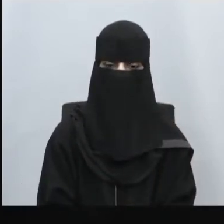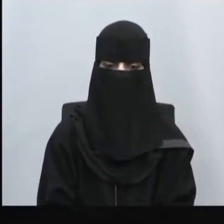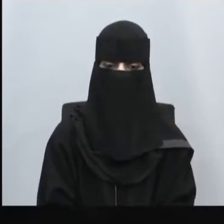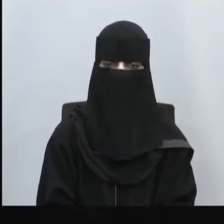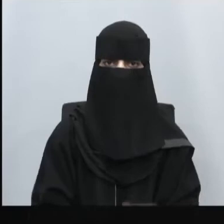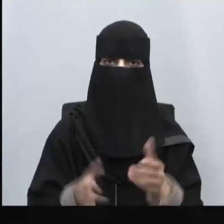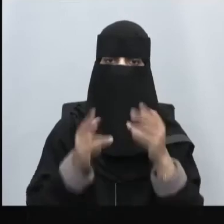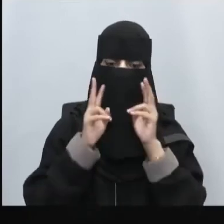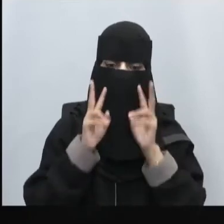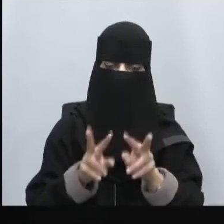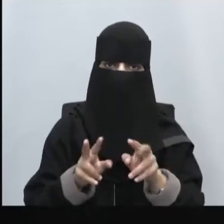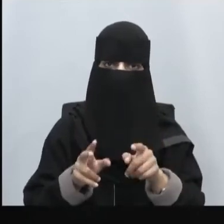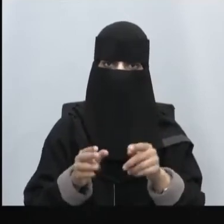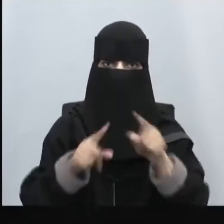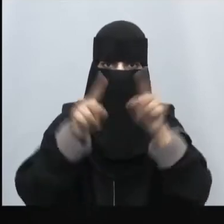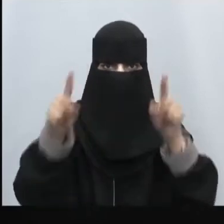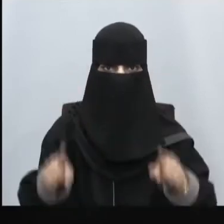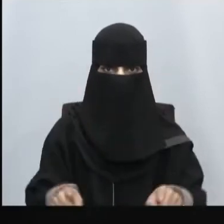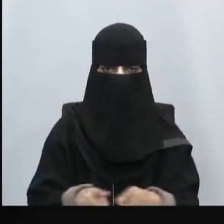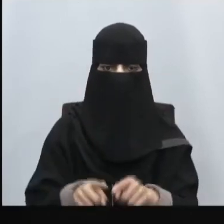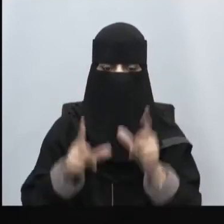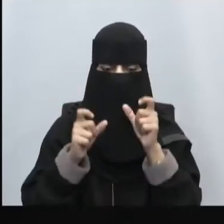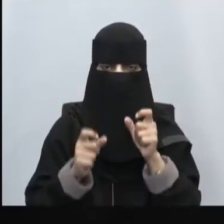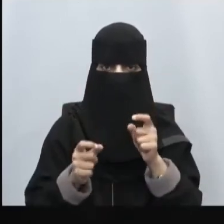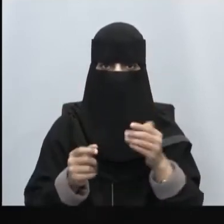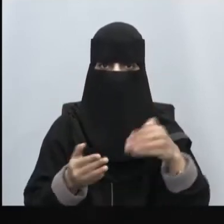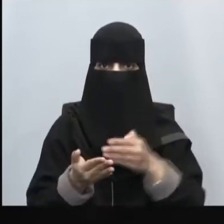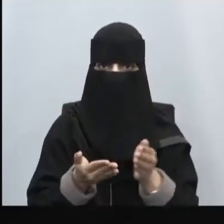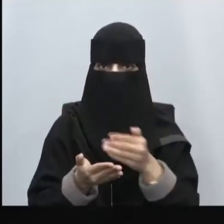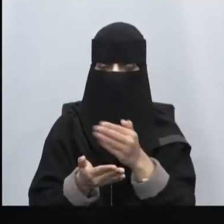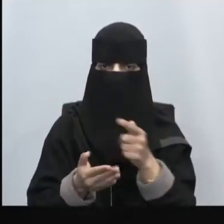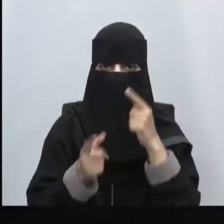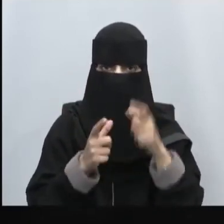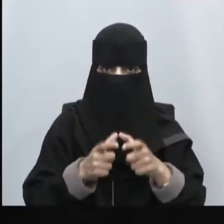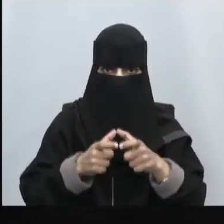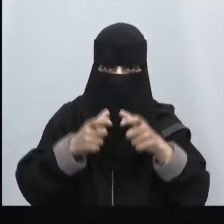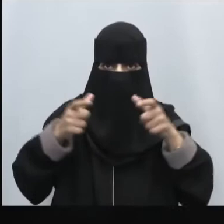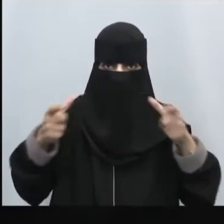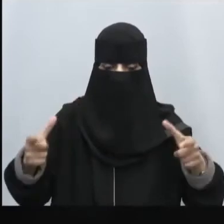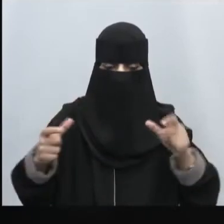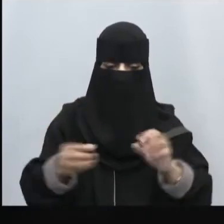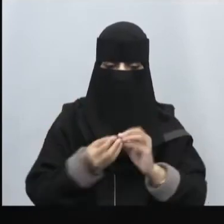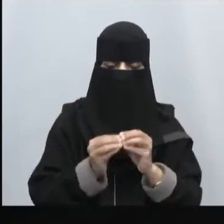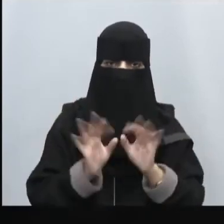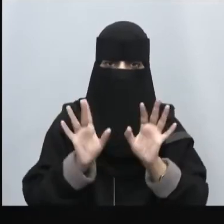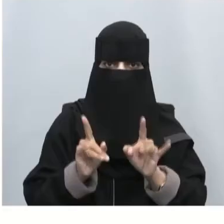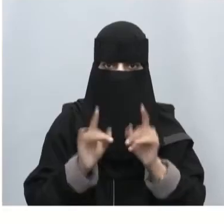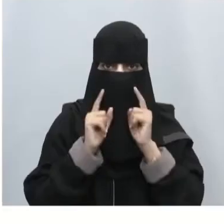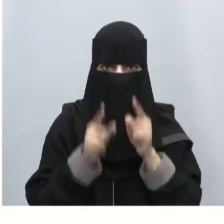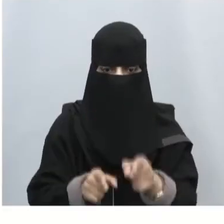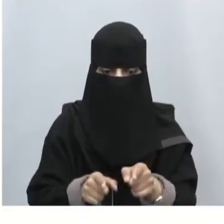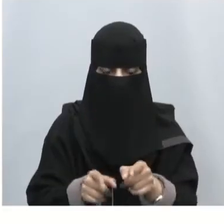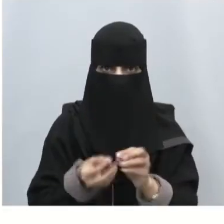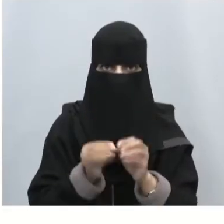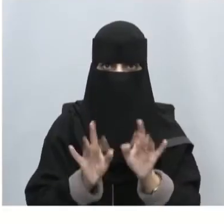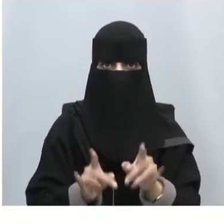هنا امامنا خارطه طلاب وطالباتي الى امتداد الدوله العباسيه باللون الاخضر كما يظهر امامكم